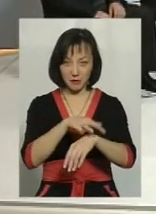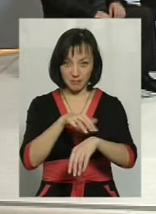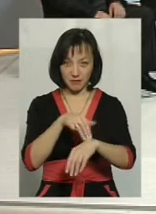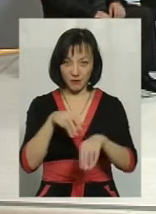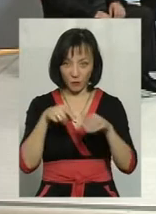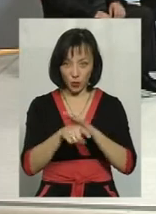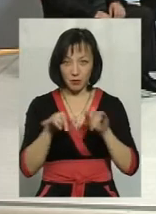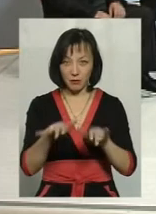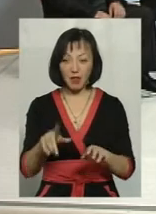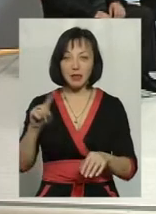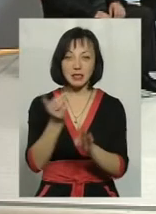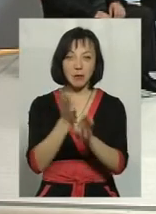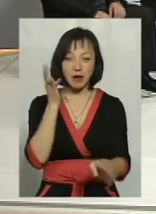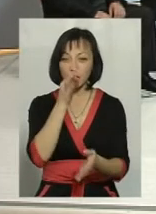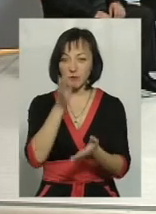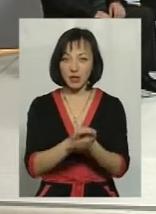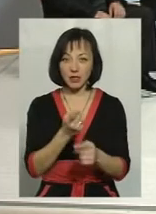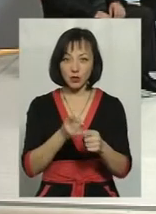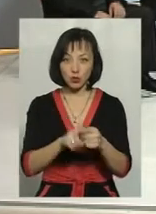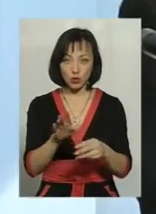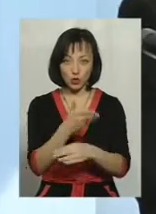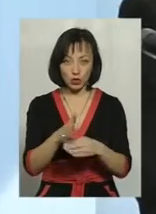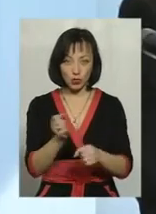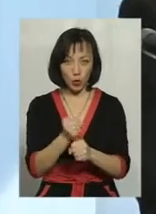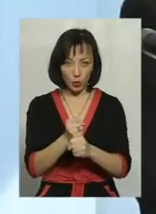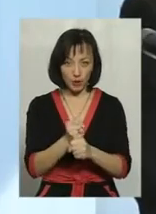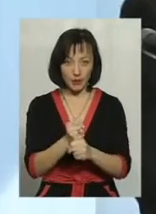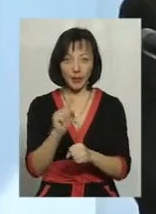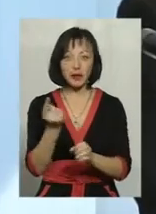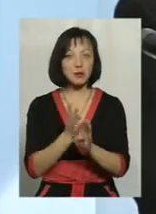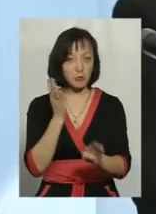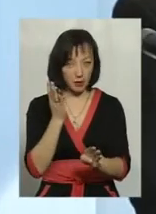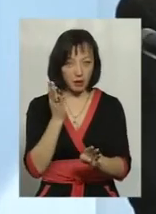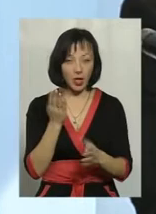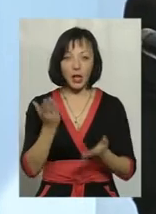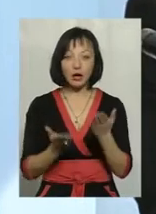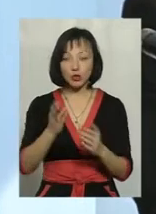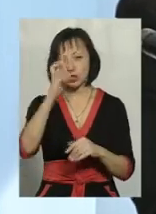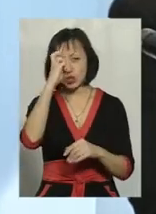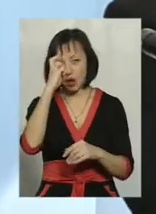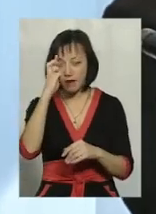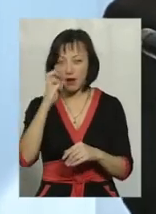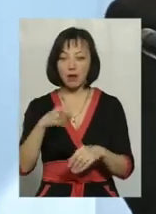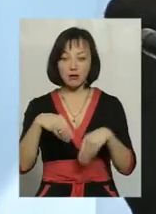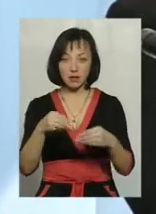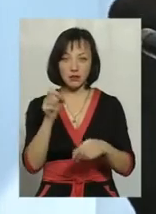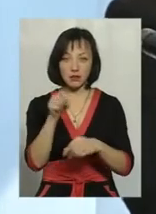справ, яке насамперед відповідальне за цю частину роботи. Насамперед. Тому що якщо держава ставить